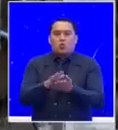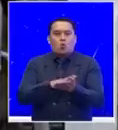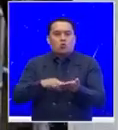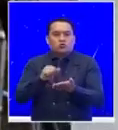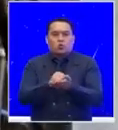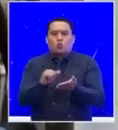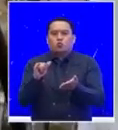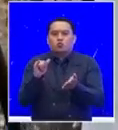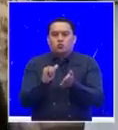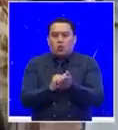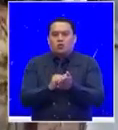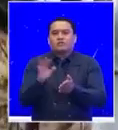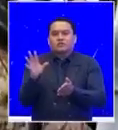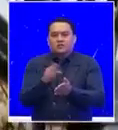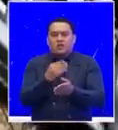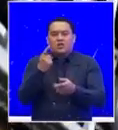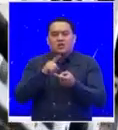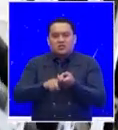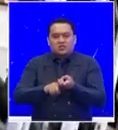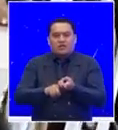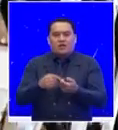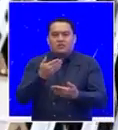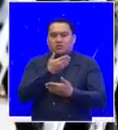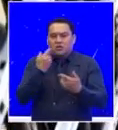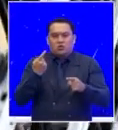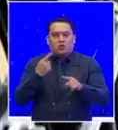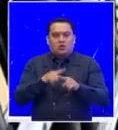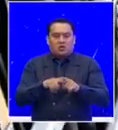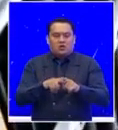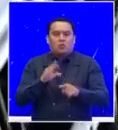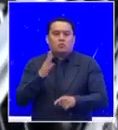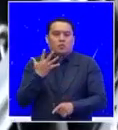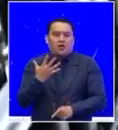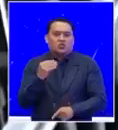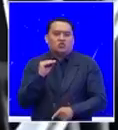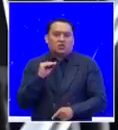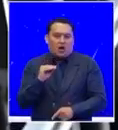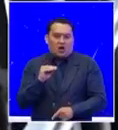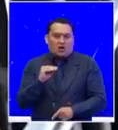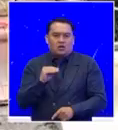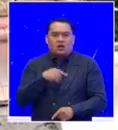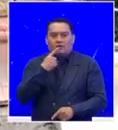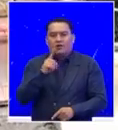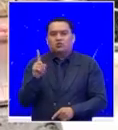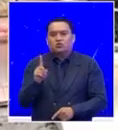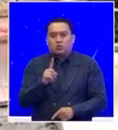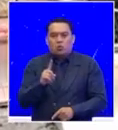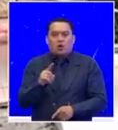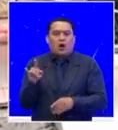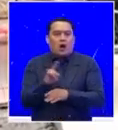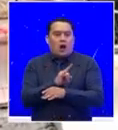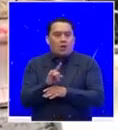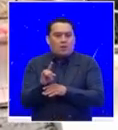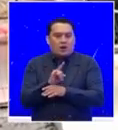уничтоженные устройства имеют хоть какое-нибудь отношение к технологии пятого поколения. Наблюдатели констатируют, что этот фейк